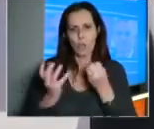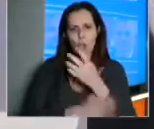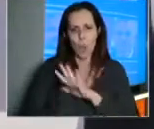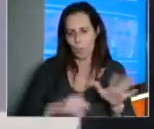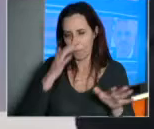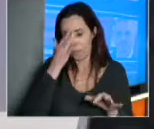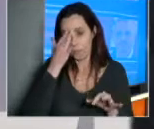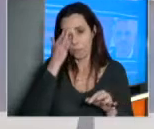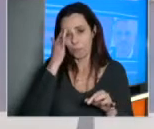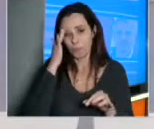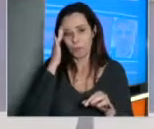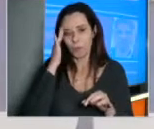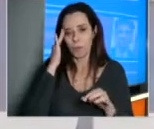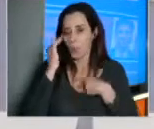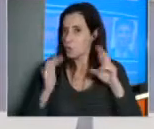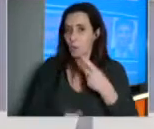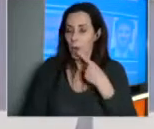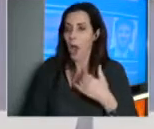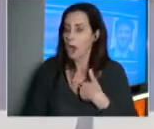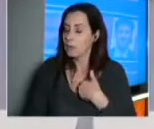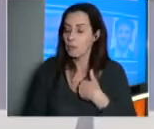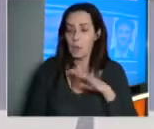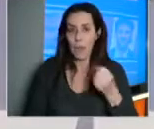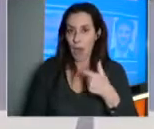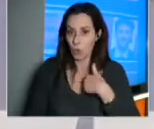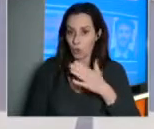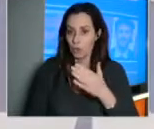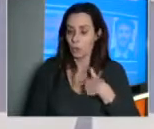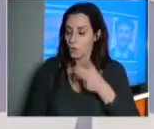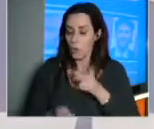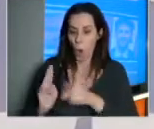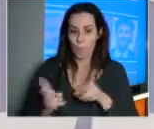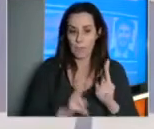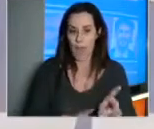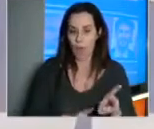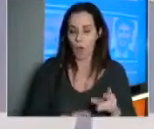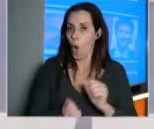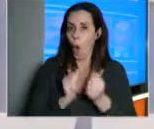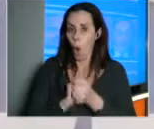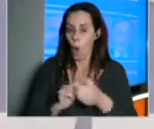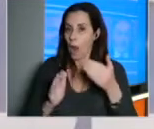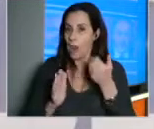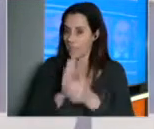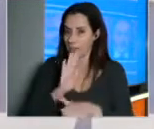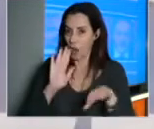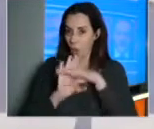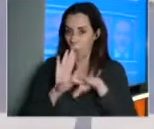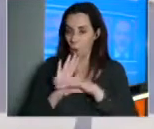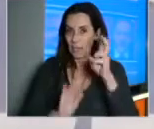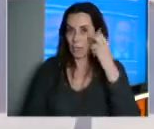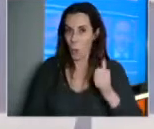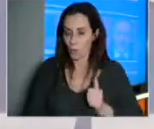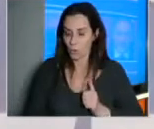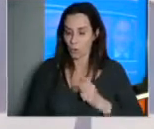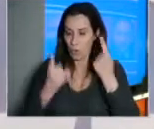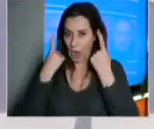תקום. אני חוזר ואומר, אני אומר, אם אנחנו נהיה בפני אלטרנטיבה, או לוותר על חוק גיוס